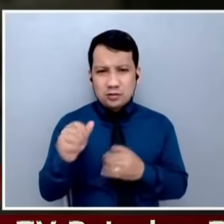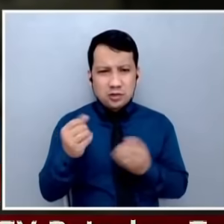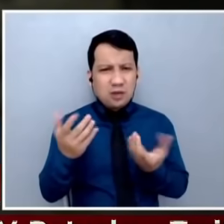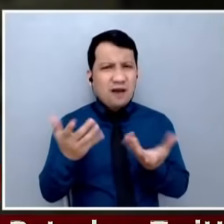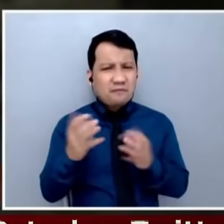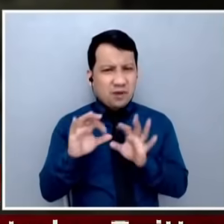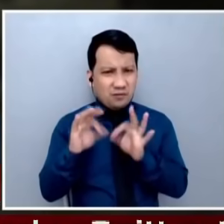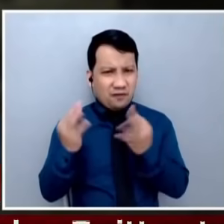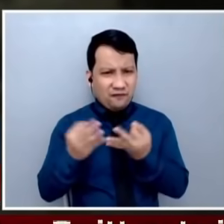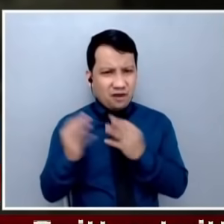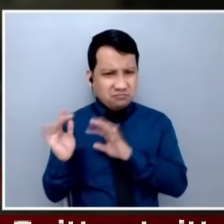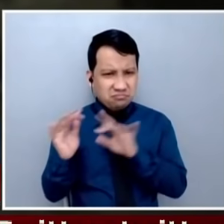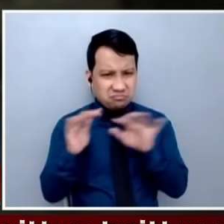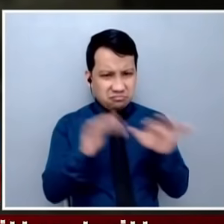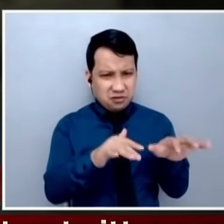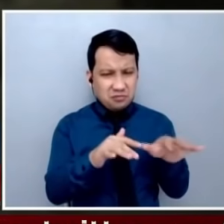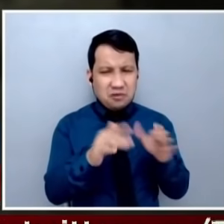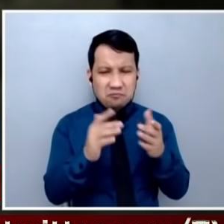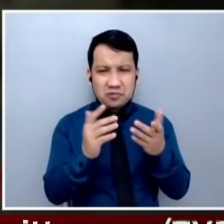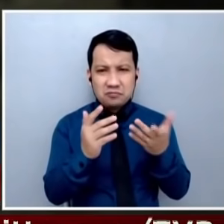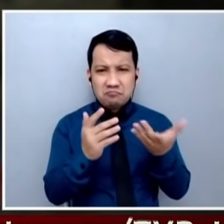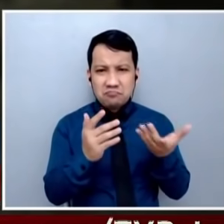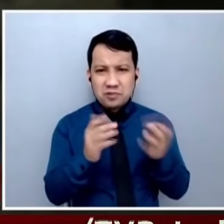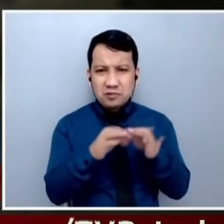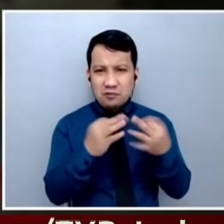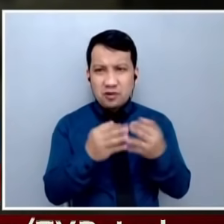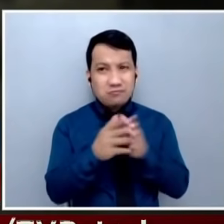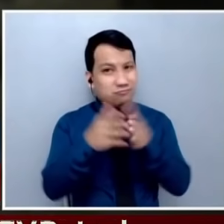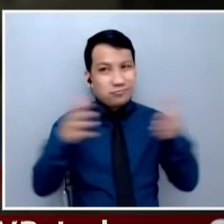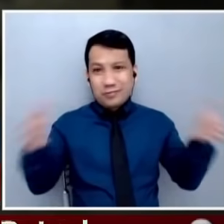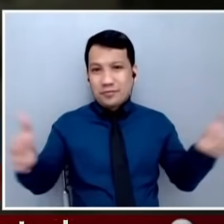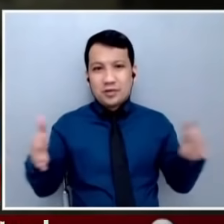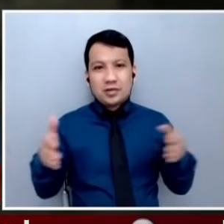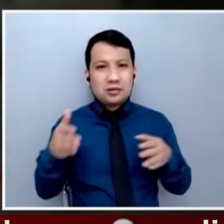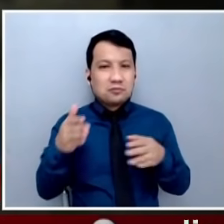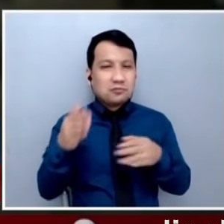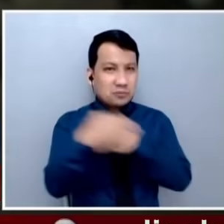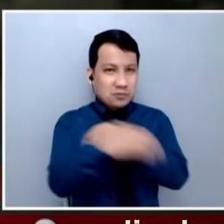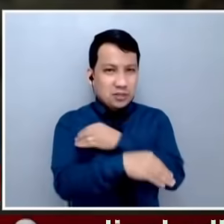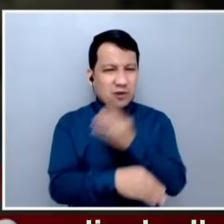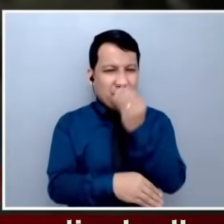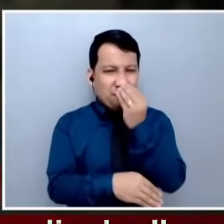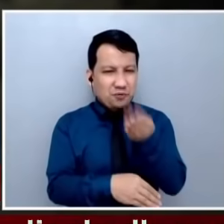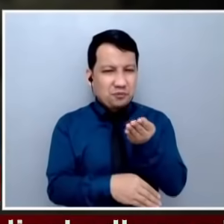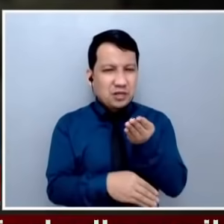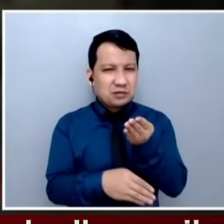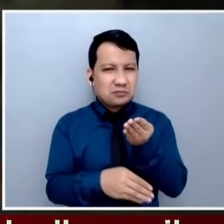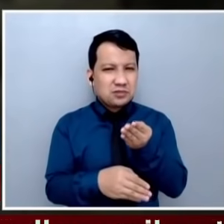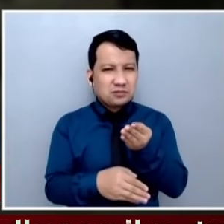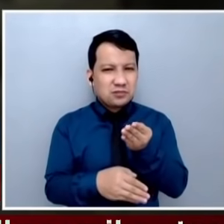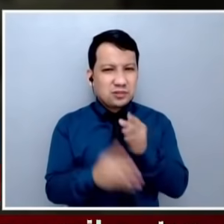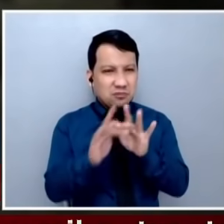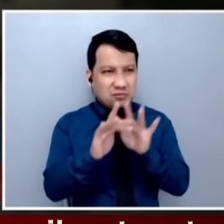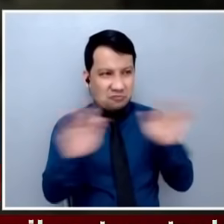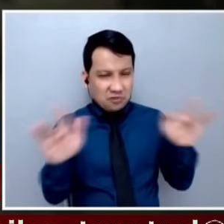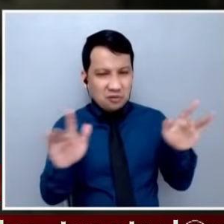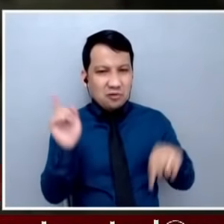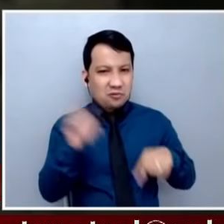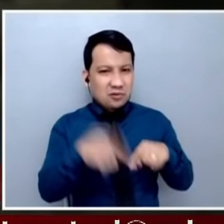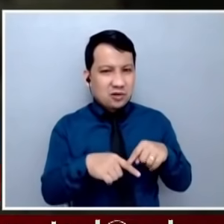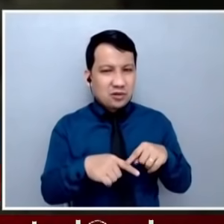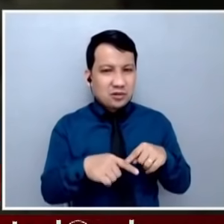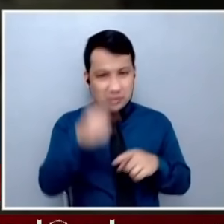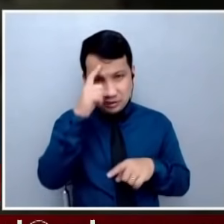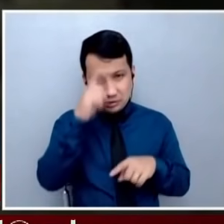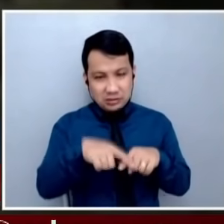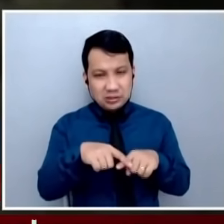na nagre-reunion. Pero sa lawak nitong beach, kung tutuusin, kakaunti pa lang yung mga tao dito, marami pa yung mga bakanteng cottage at mga paupahang